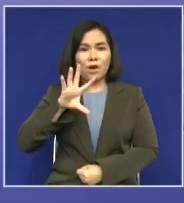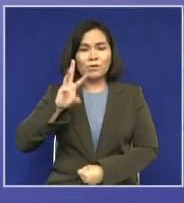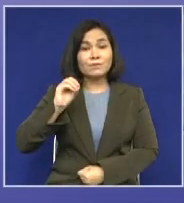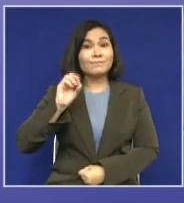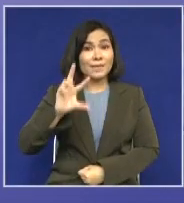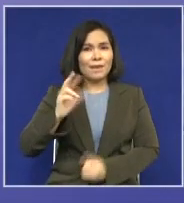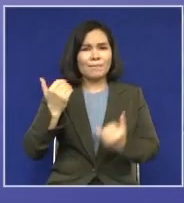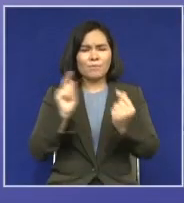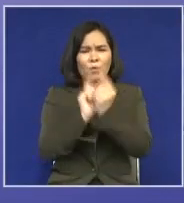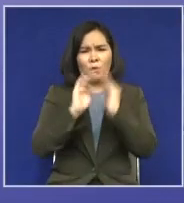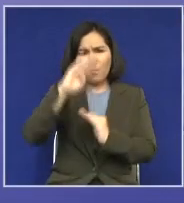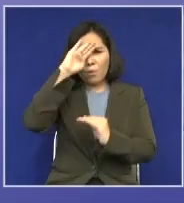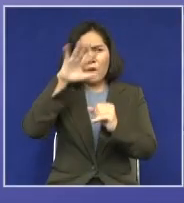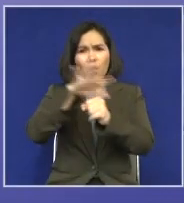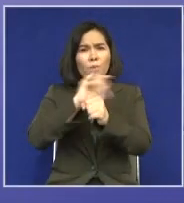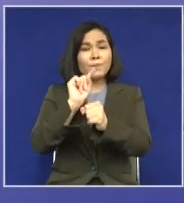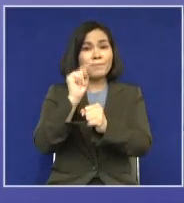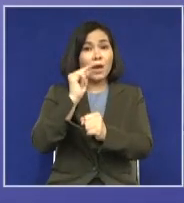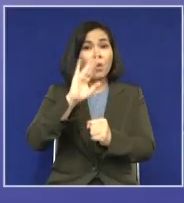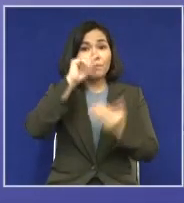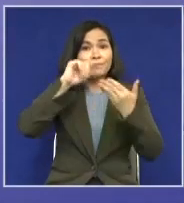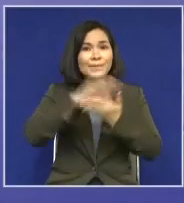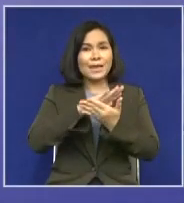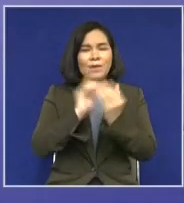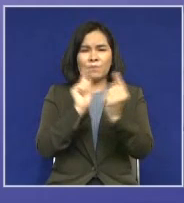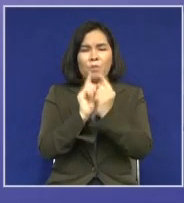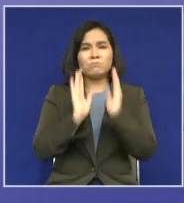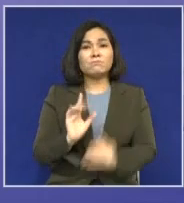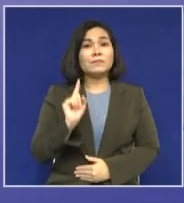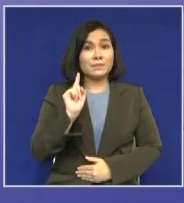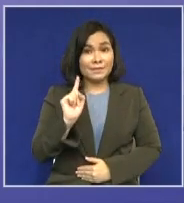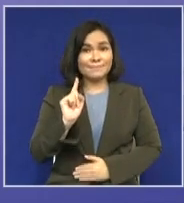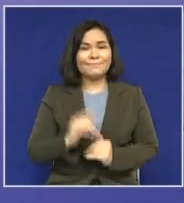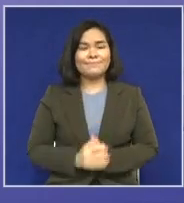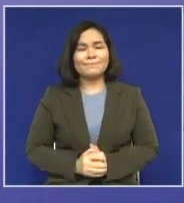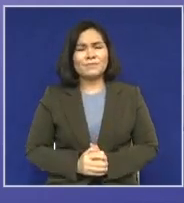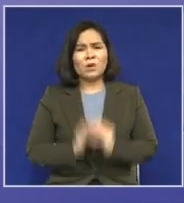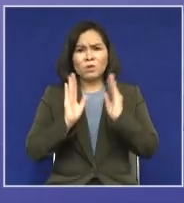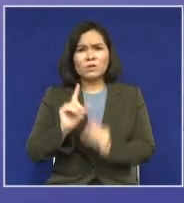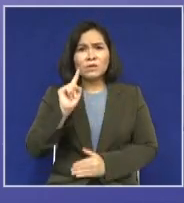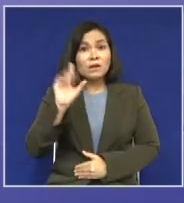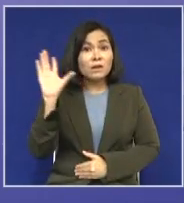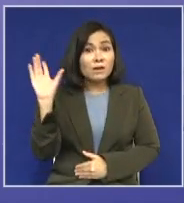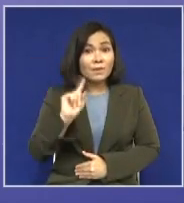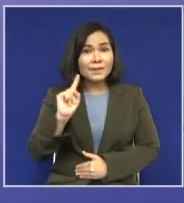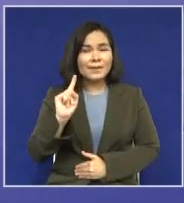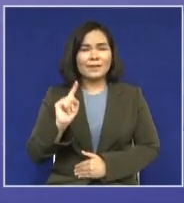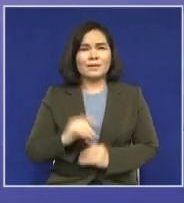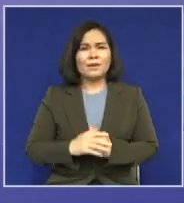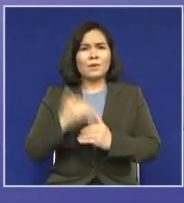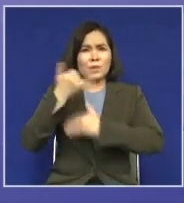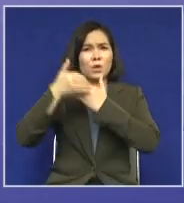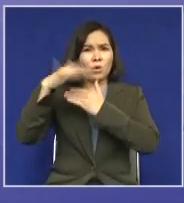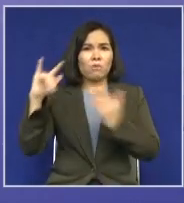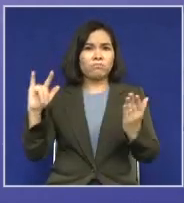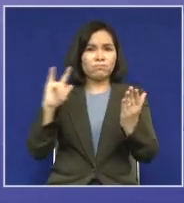จำนวนผู้ติดเชื้อรายใหม่ของเราในวันนี้คือ1รายค่ะโดย1รายนี้ค่ะเป็นผู้ป่วยที่เดินทางกลับมาจากต่าง